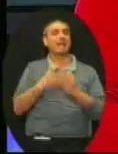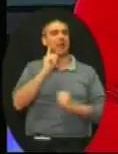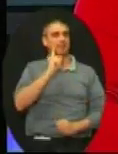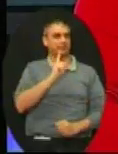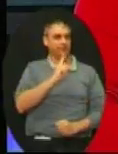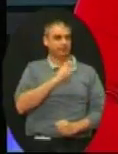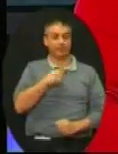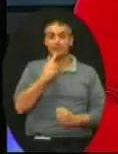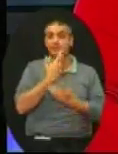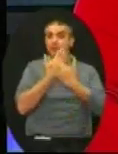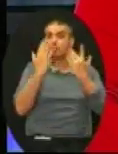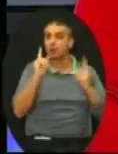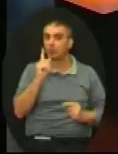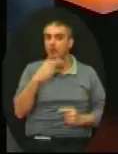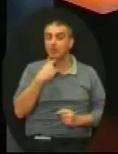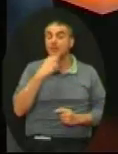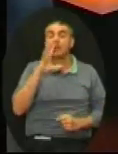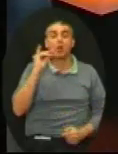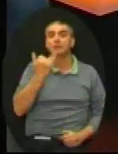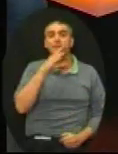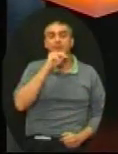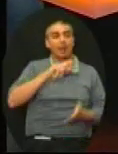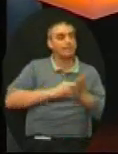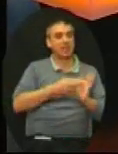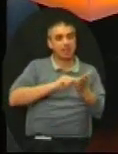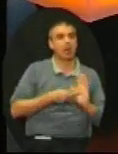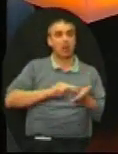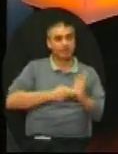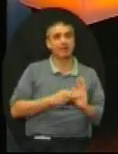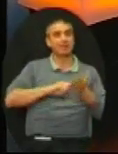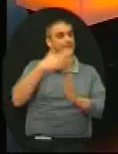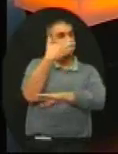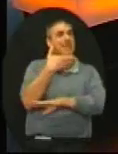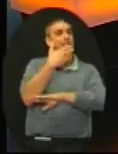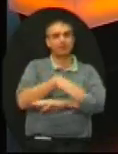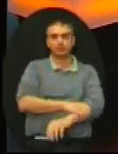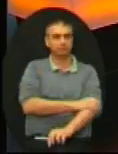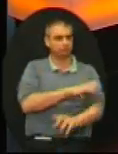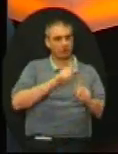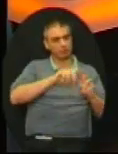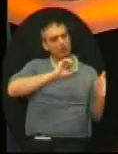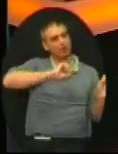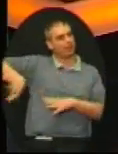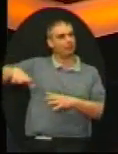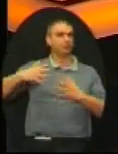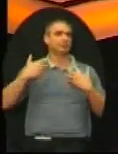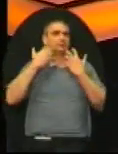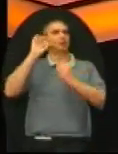את זה בריש גלי. אמרתי, מדברים כל הזמן מדיני, מדיני, מדיני, מדיני, ומזניחים לחלוטין את